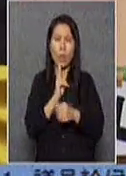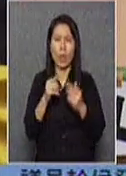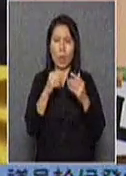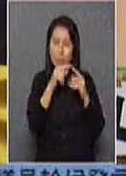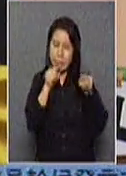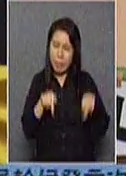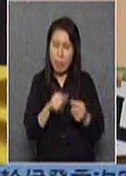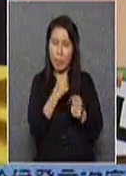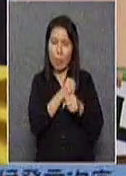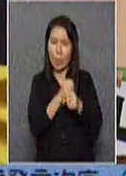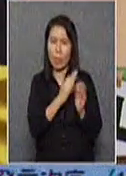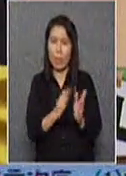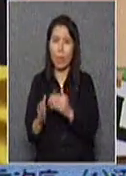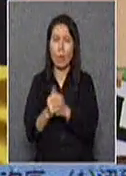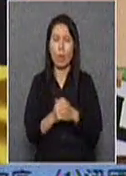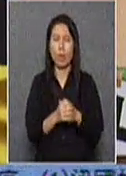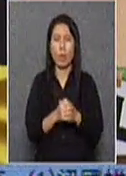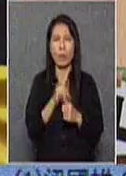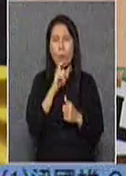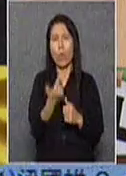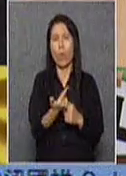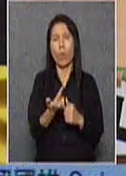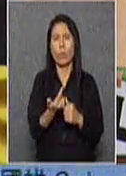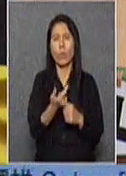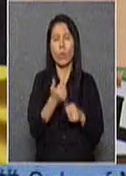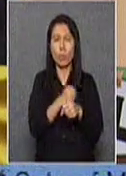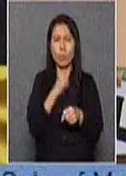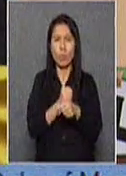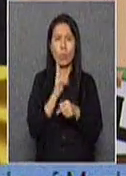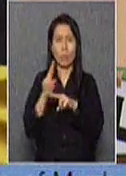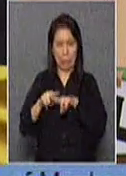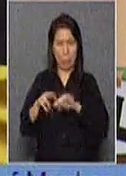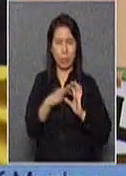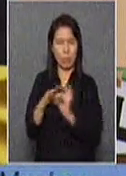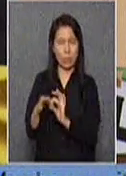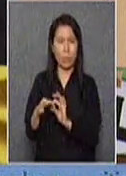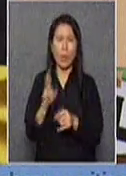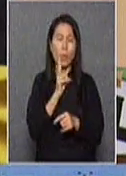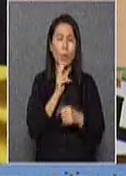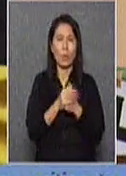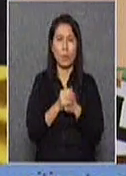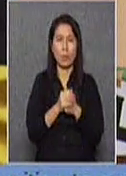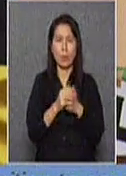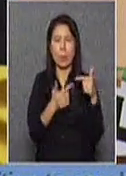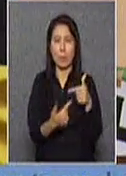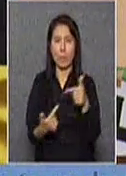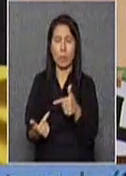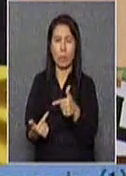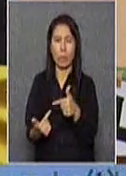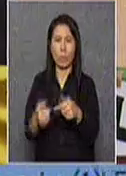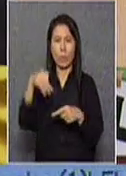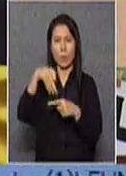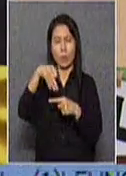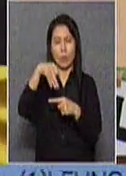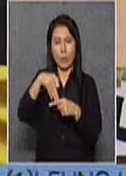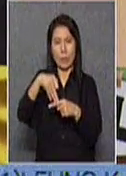工作咧，仍然有唔少嘅工作咧係同內地有關。譬如啊，呢度寫明繼續與深圳當局